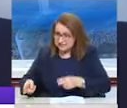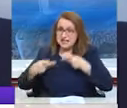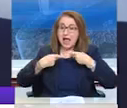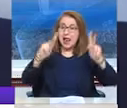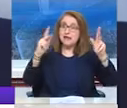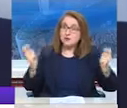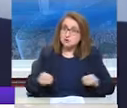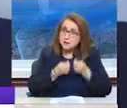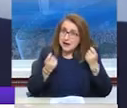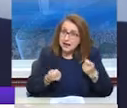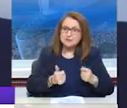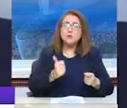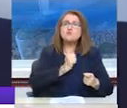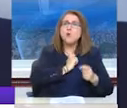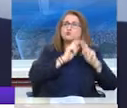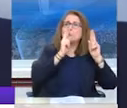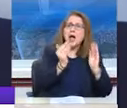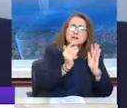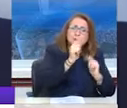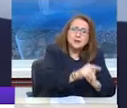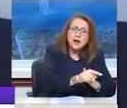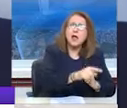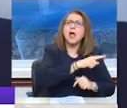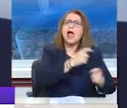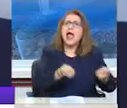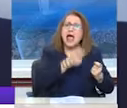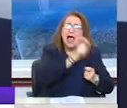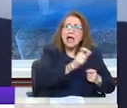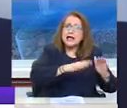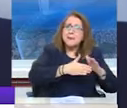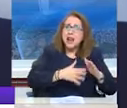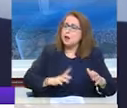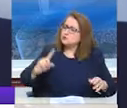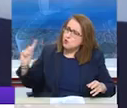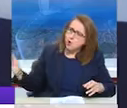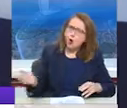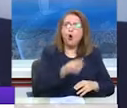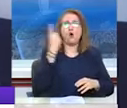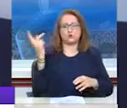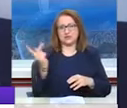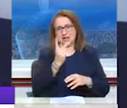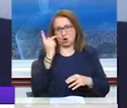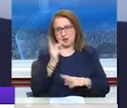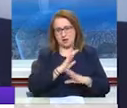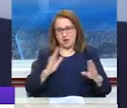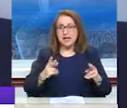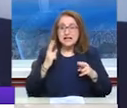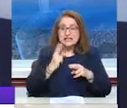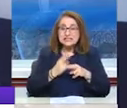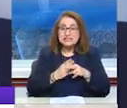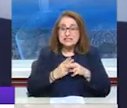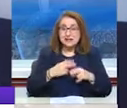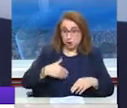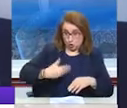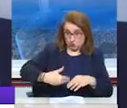επαγγελματίες, αυτοαπασχολούμενους και άνεργους, για όλη την κοινωνία. Κρίσιμος παράγοντας για το επόμενο